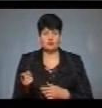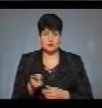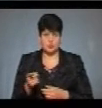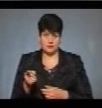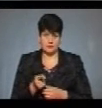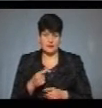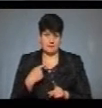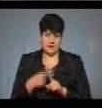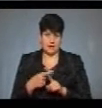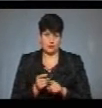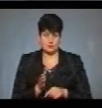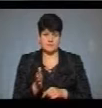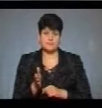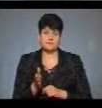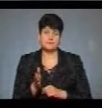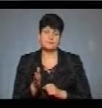Від перехрестка